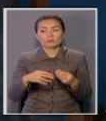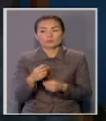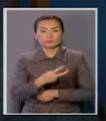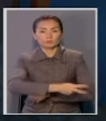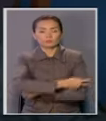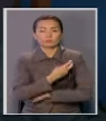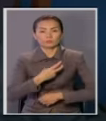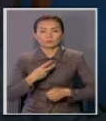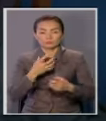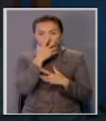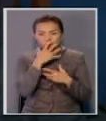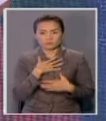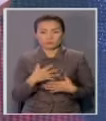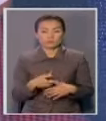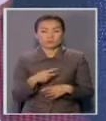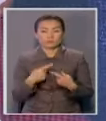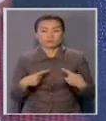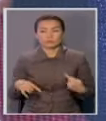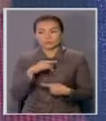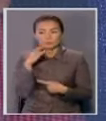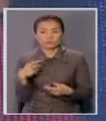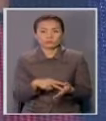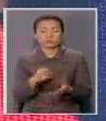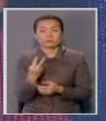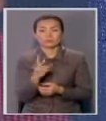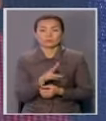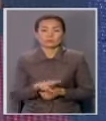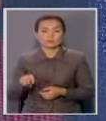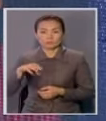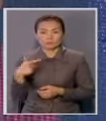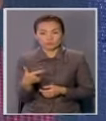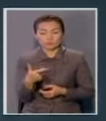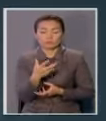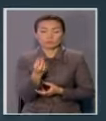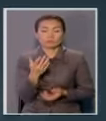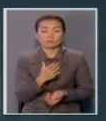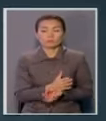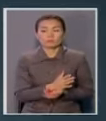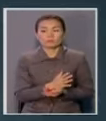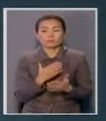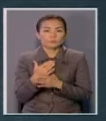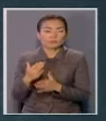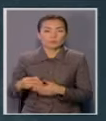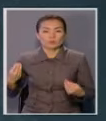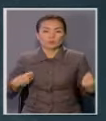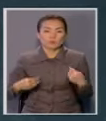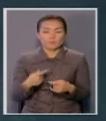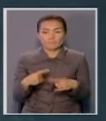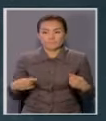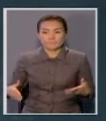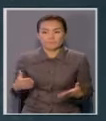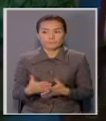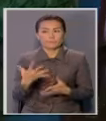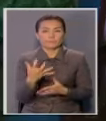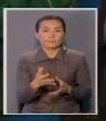в поликлинике Сток кислородных аппаратов и медикаментов из России на сумму 13 миллионов тенге Кроме того оказал помощь одежды и продуктами питания